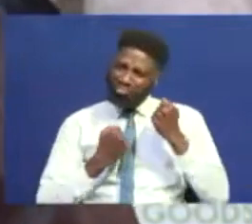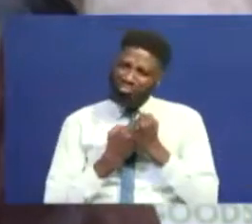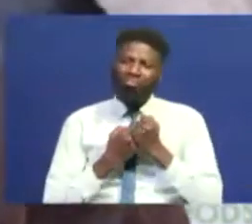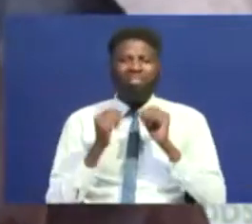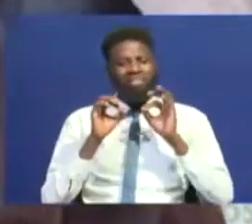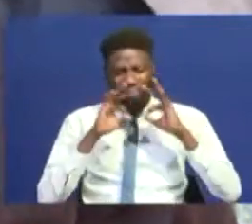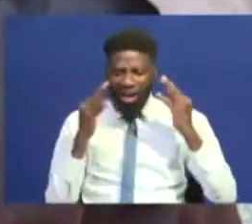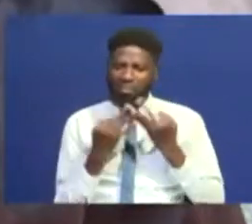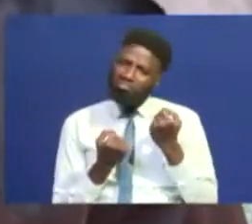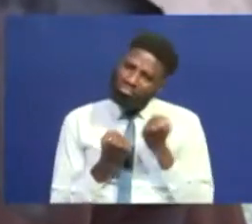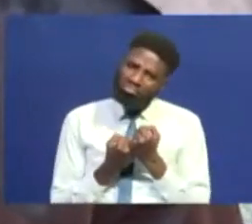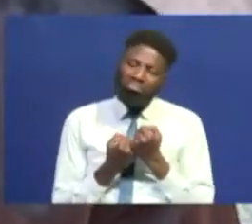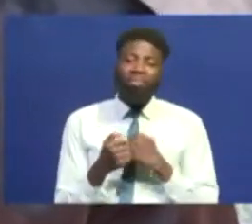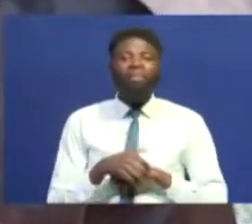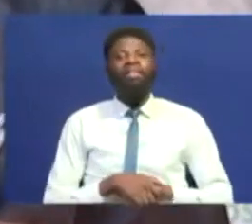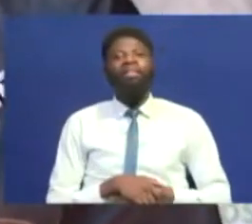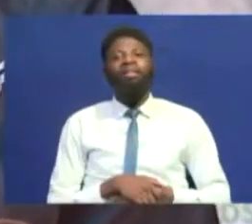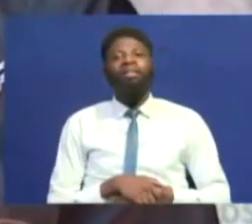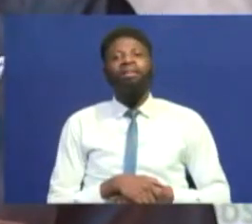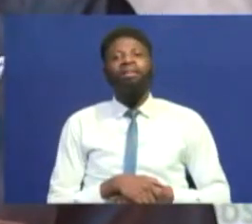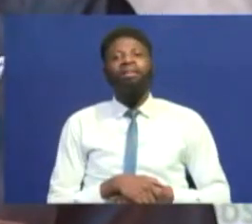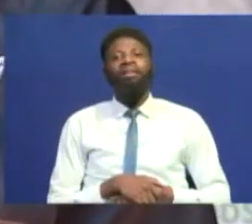familia. So